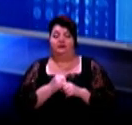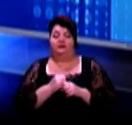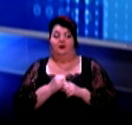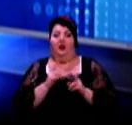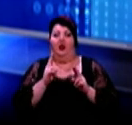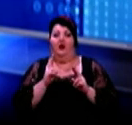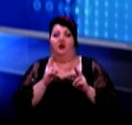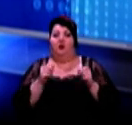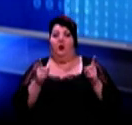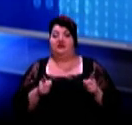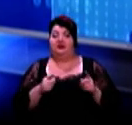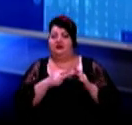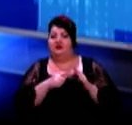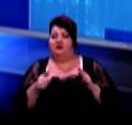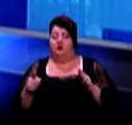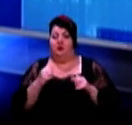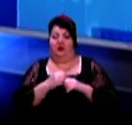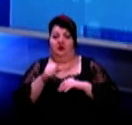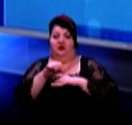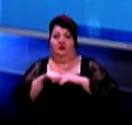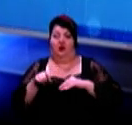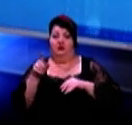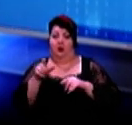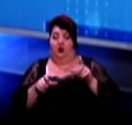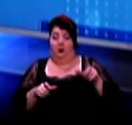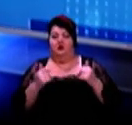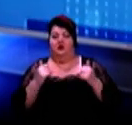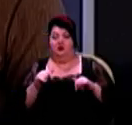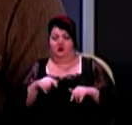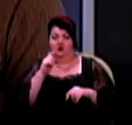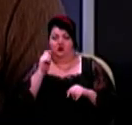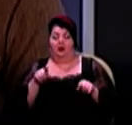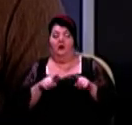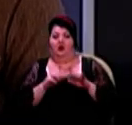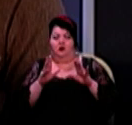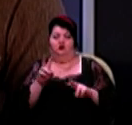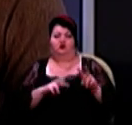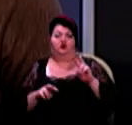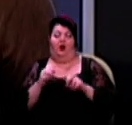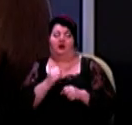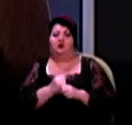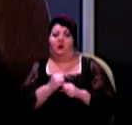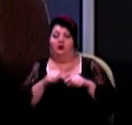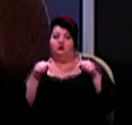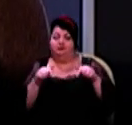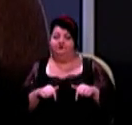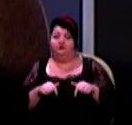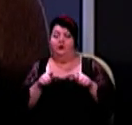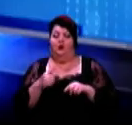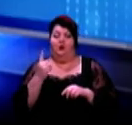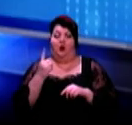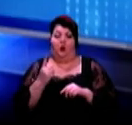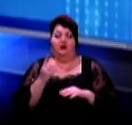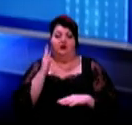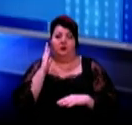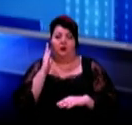хто сезонно працював за кордоном. Ці люди зараз в Україні, вони також будуть шукати роботу. Тому один із